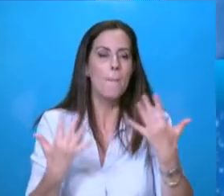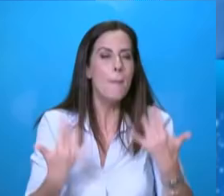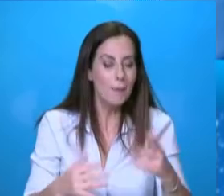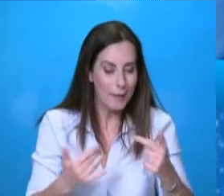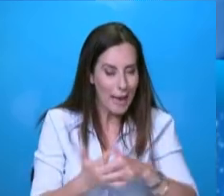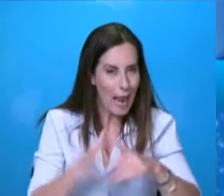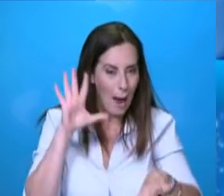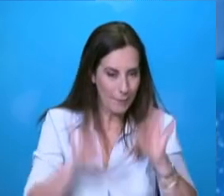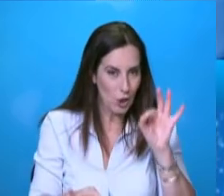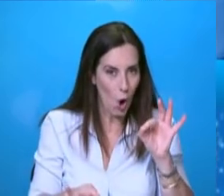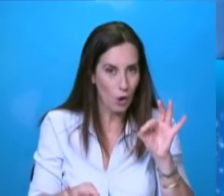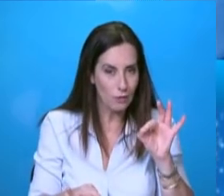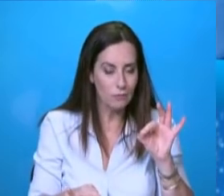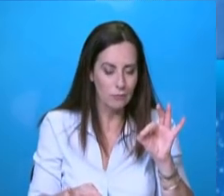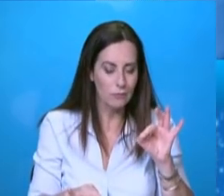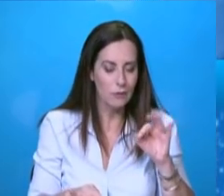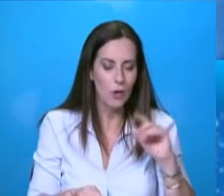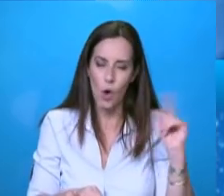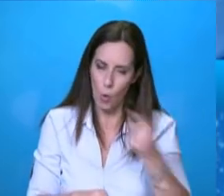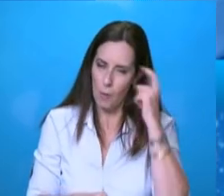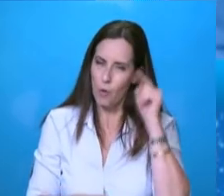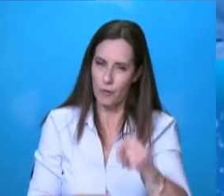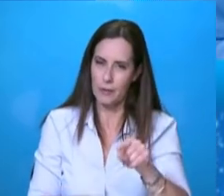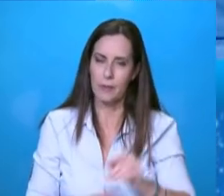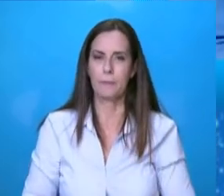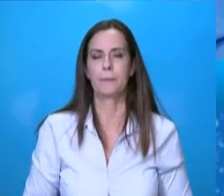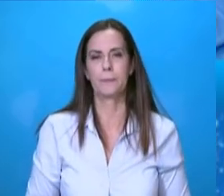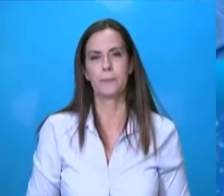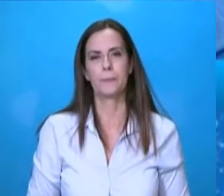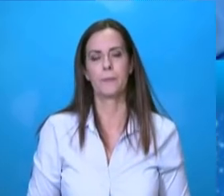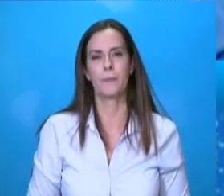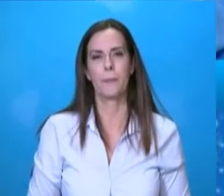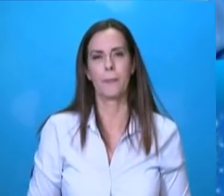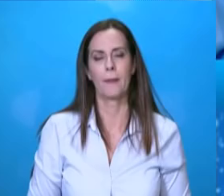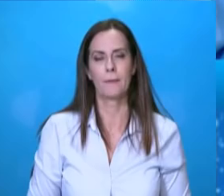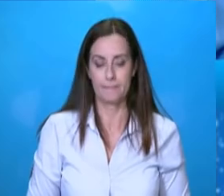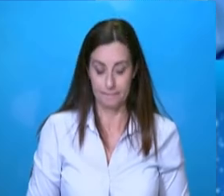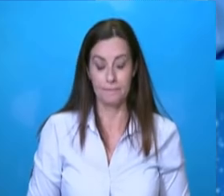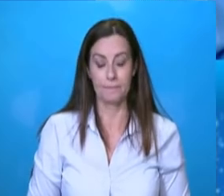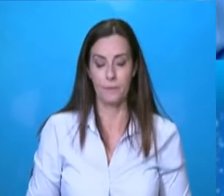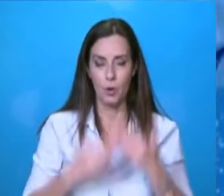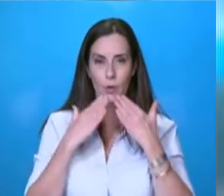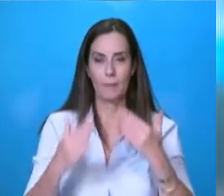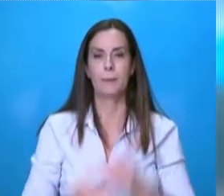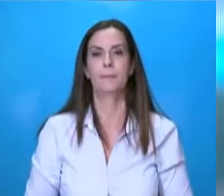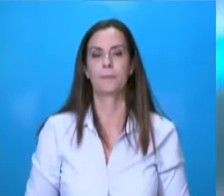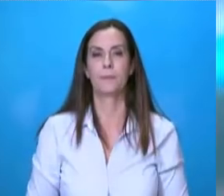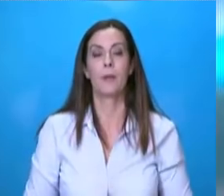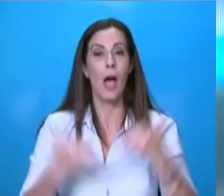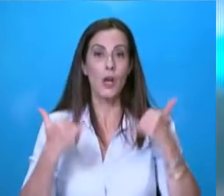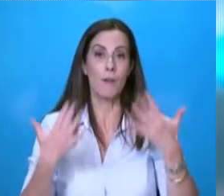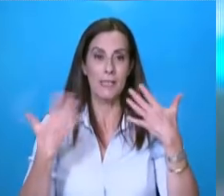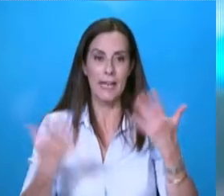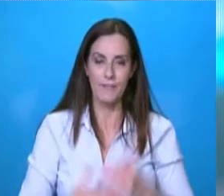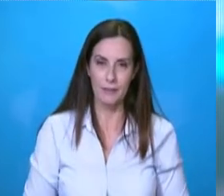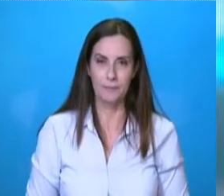הבחירות, בראש של כל הגורמים שמעורבים במה שקורה כאן בדרום. כמובן. תודה רבה, משה. ועכשיו הגענו לתחזית